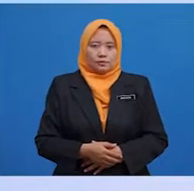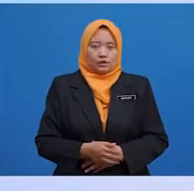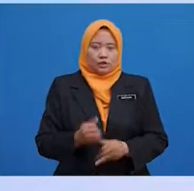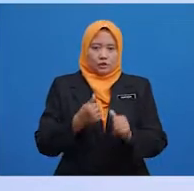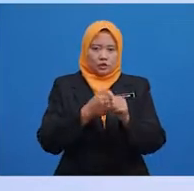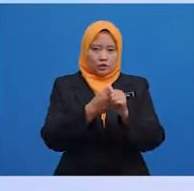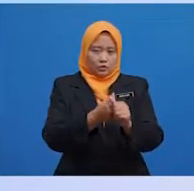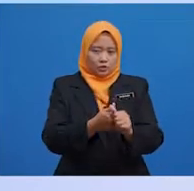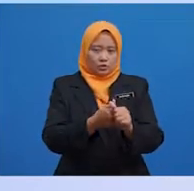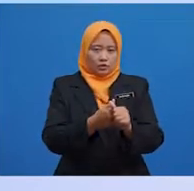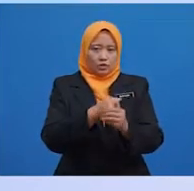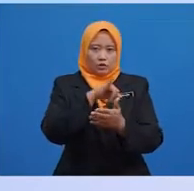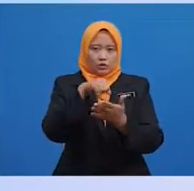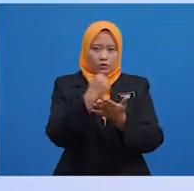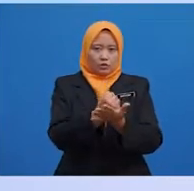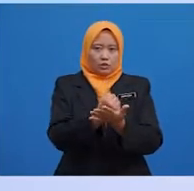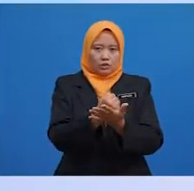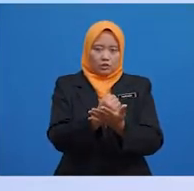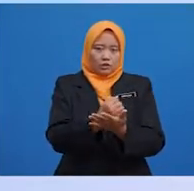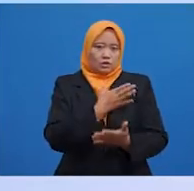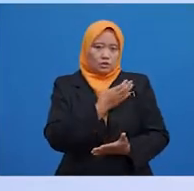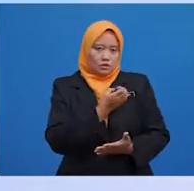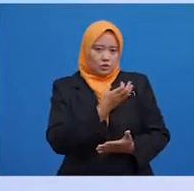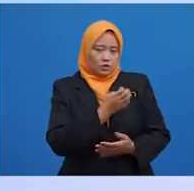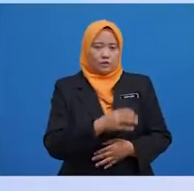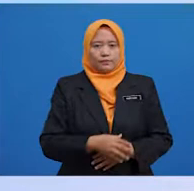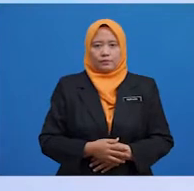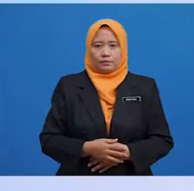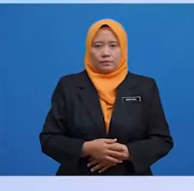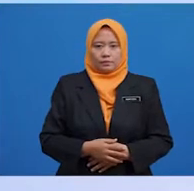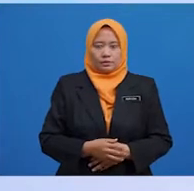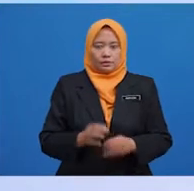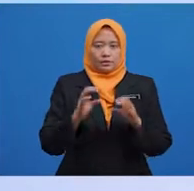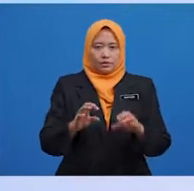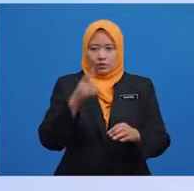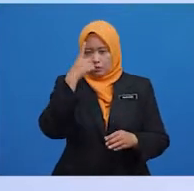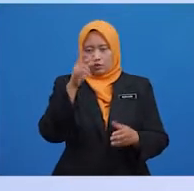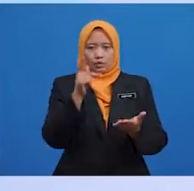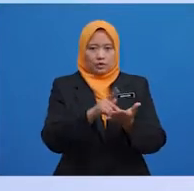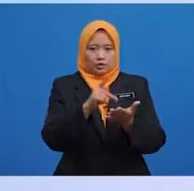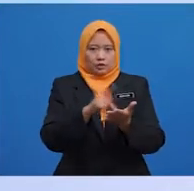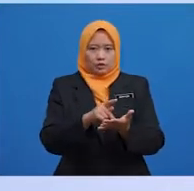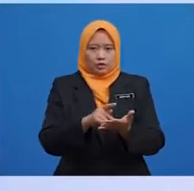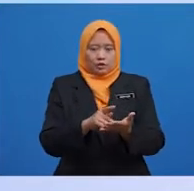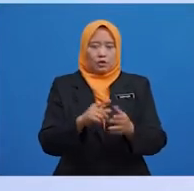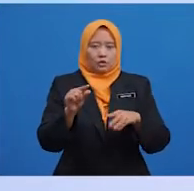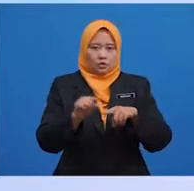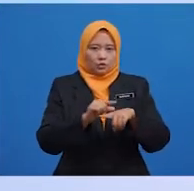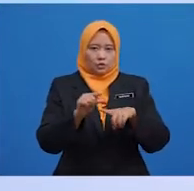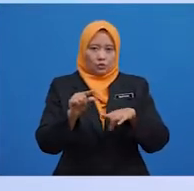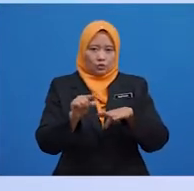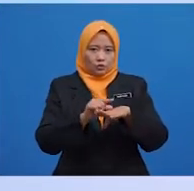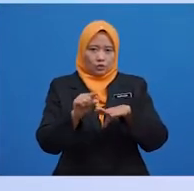jantung dan isi padu strok. Cara untuk mengira keluaran jantung adalah dengan menggunakan